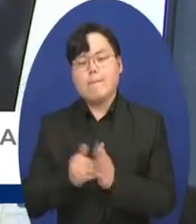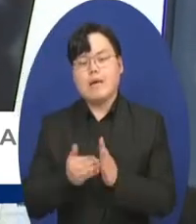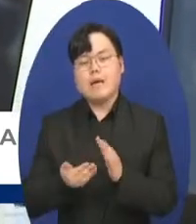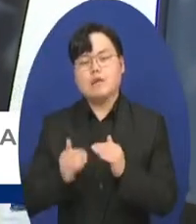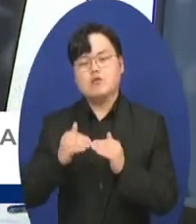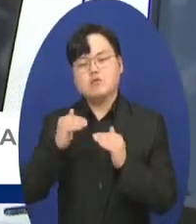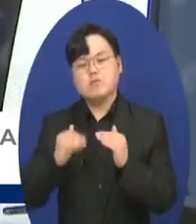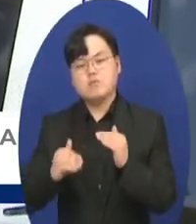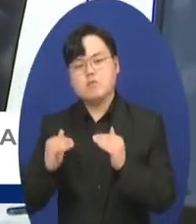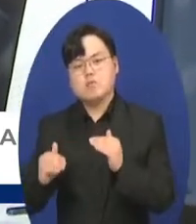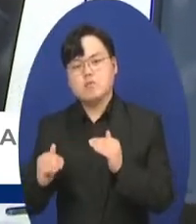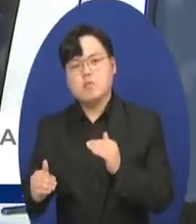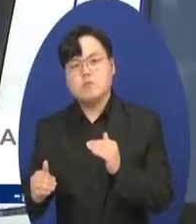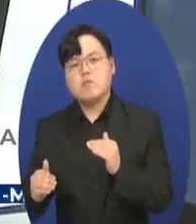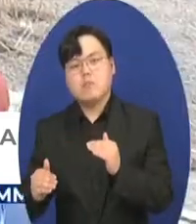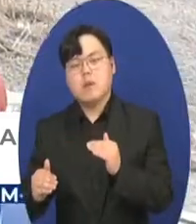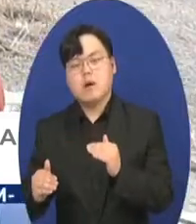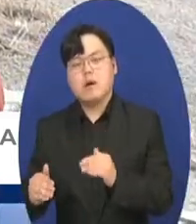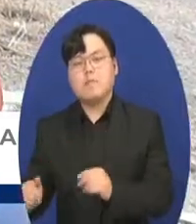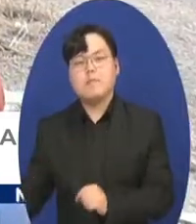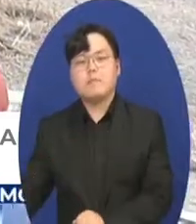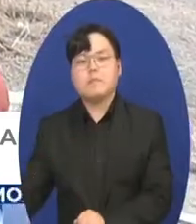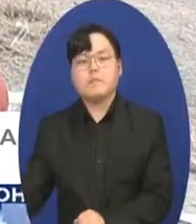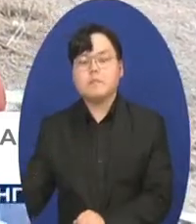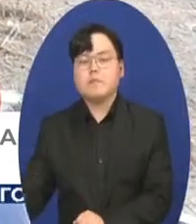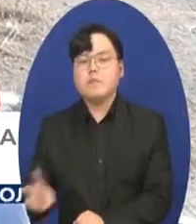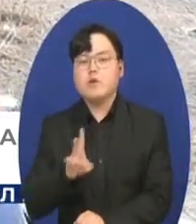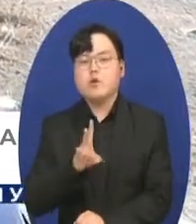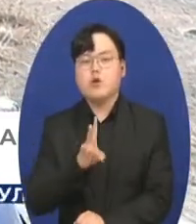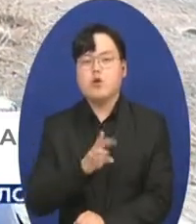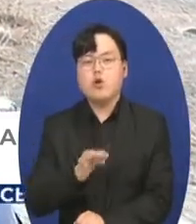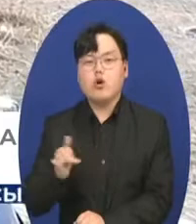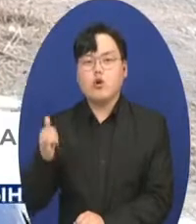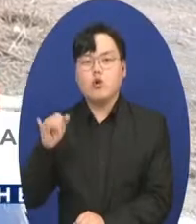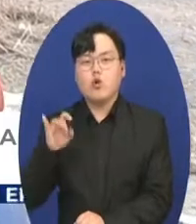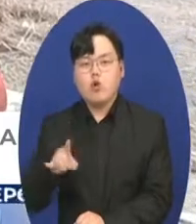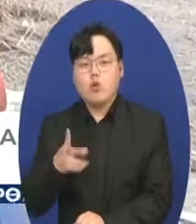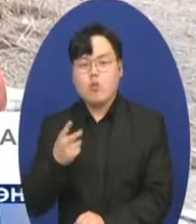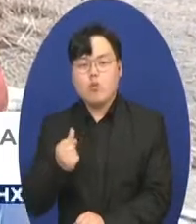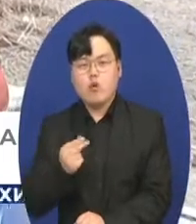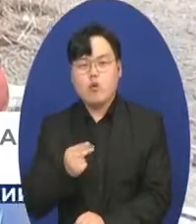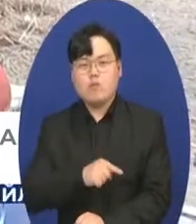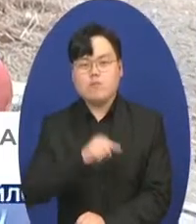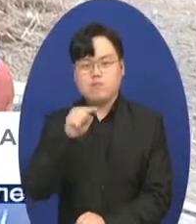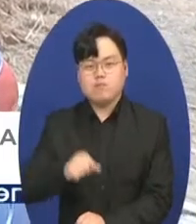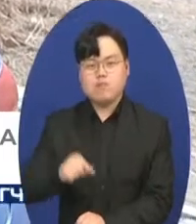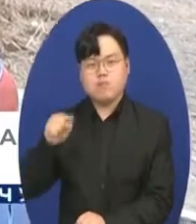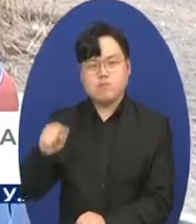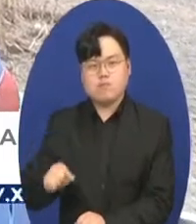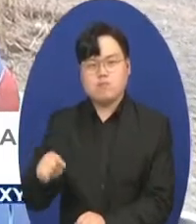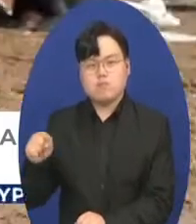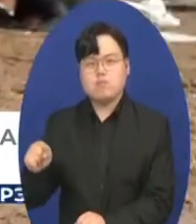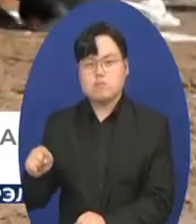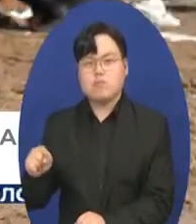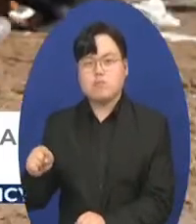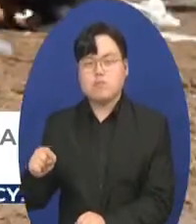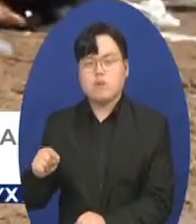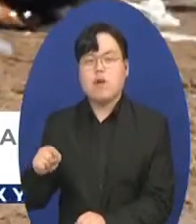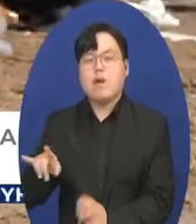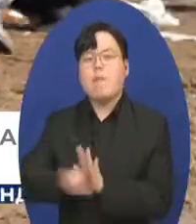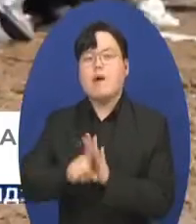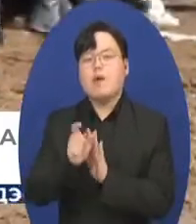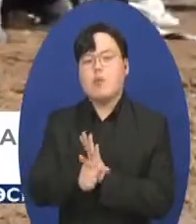150 эсэлтэгэл доошоо бус аргалыг бол юм болчихдог. Тэгээ ноолрын үн хэлбэлцээ болох тий малч дээрээс бага авчихсан